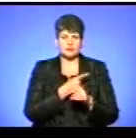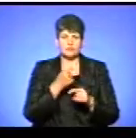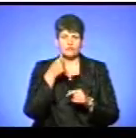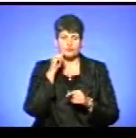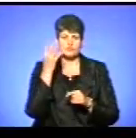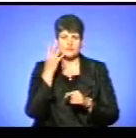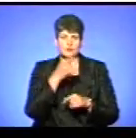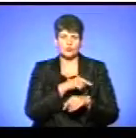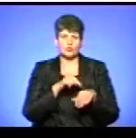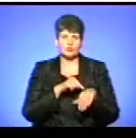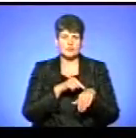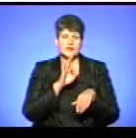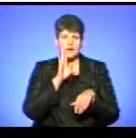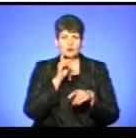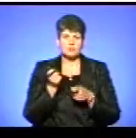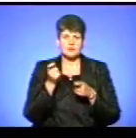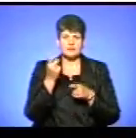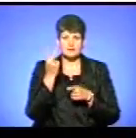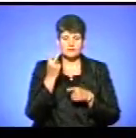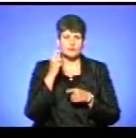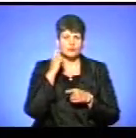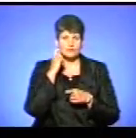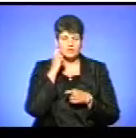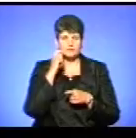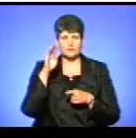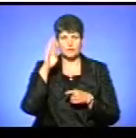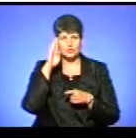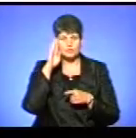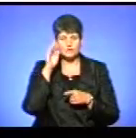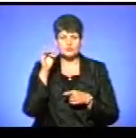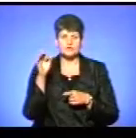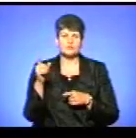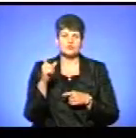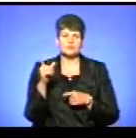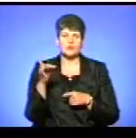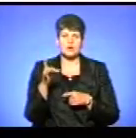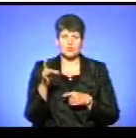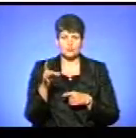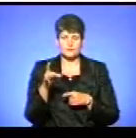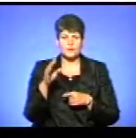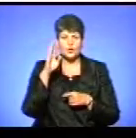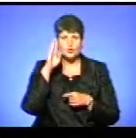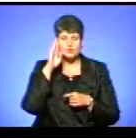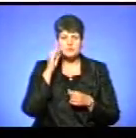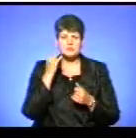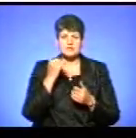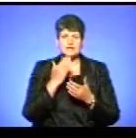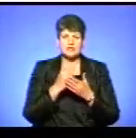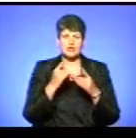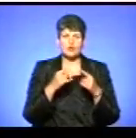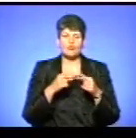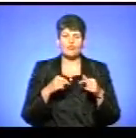годині ранку сюди привезли двохрічного Михайлика Діденка з Чортківського району. Хлопчик знаходиться у